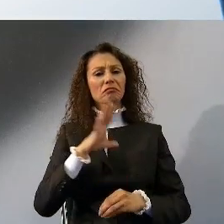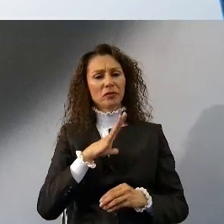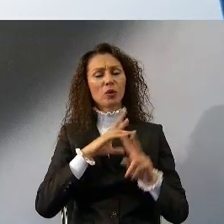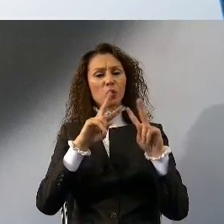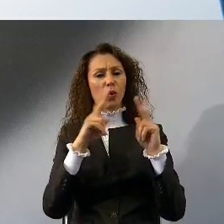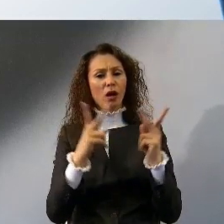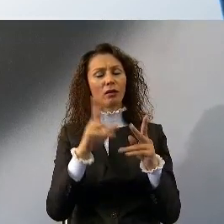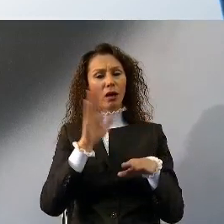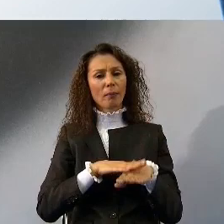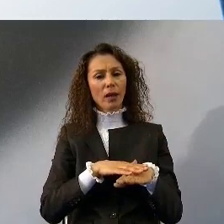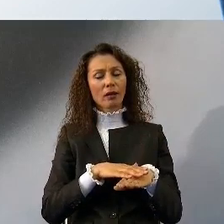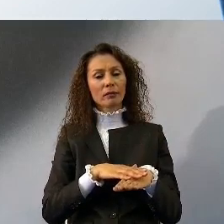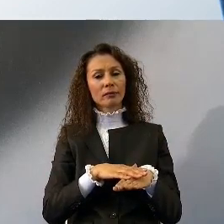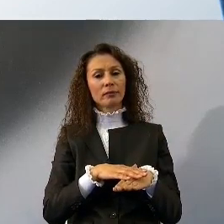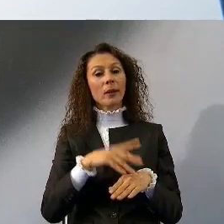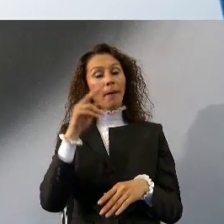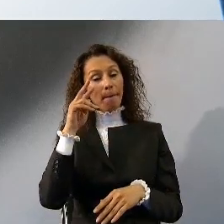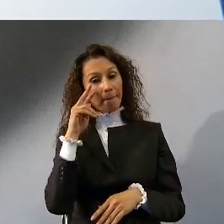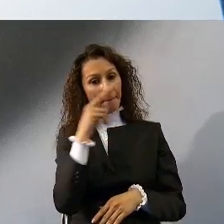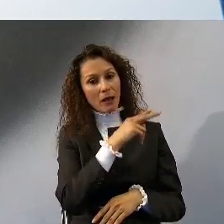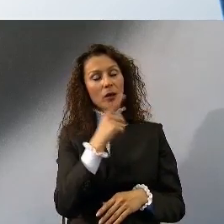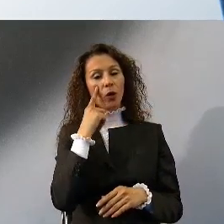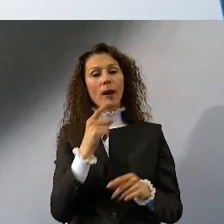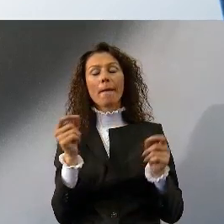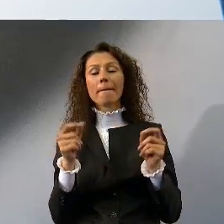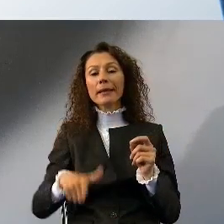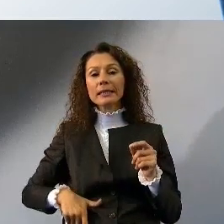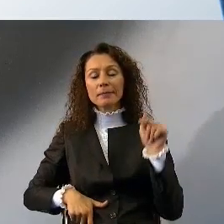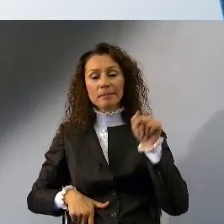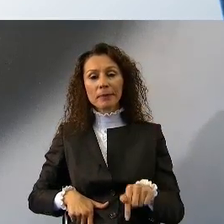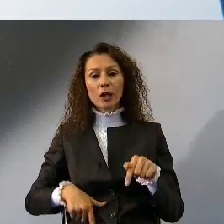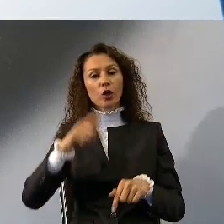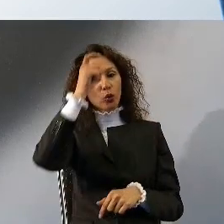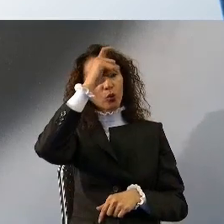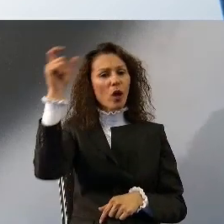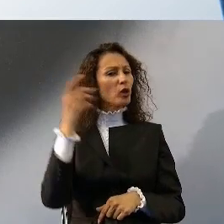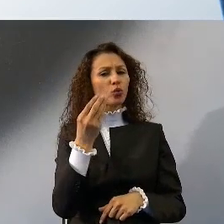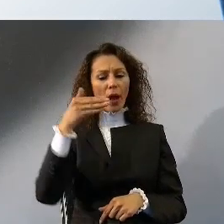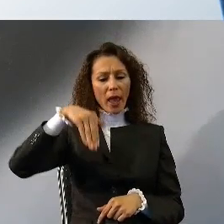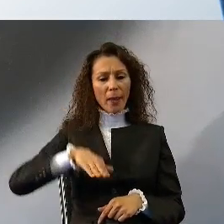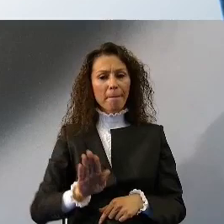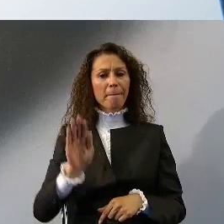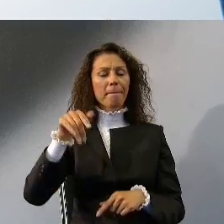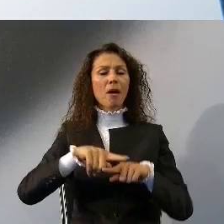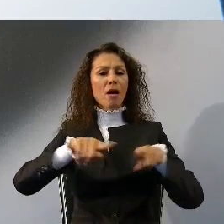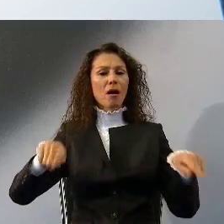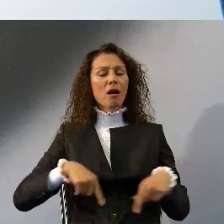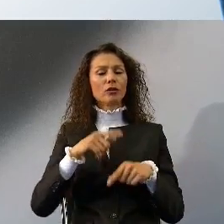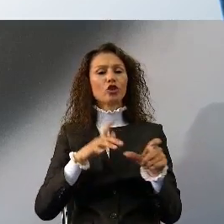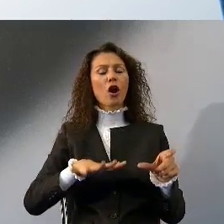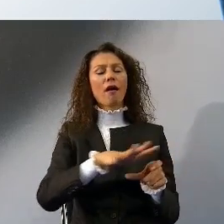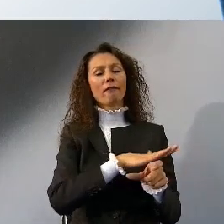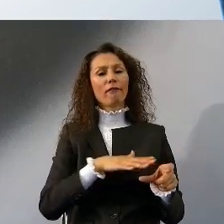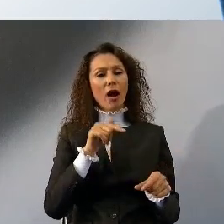dünyada yapılan. İrtifaya göre, bakıya göre İzmir içerisinde. Yani Türkiye çok eğimli bir arazi, eğimli bir